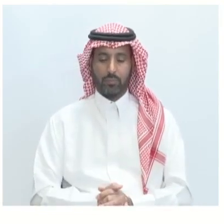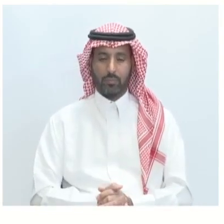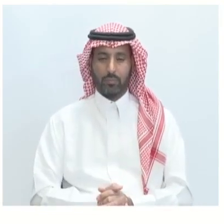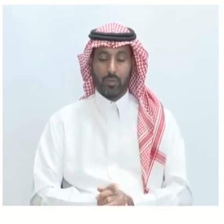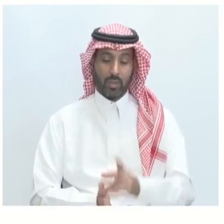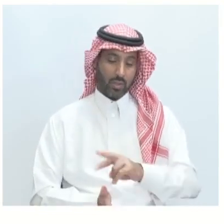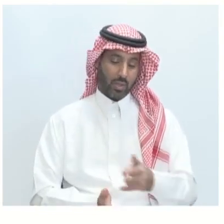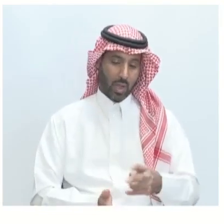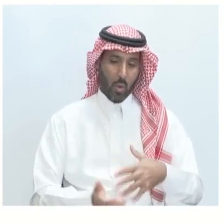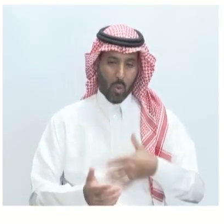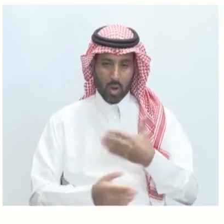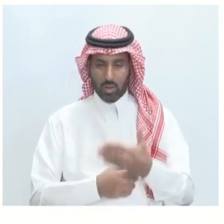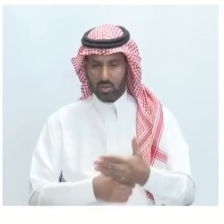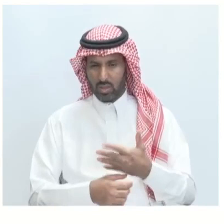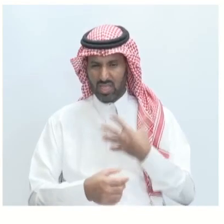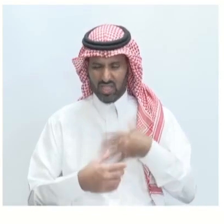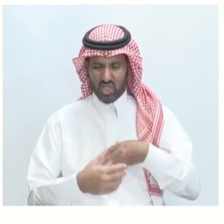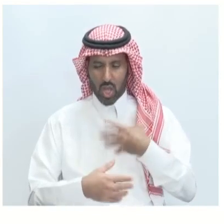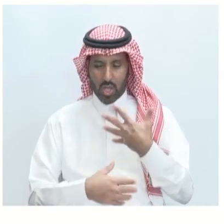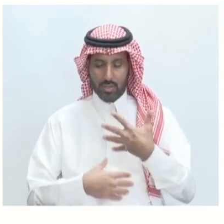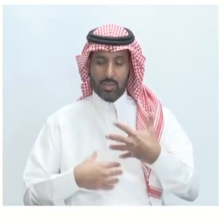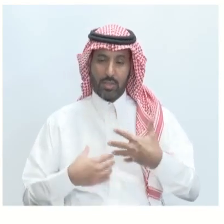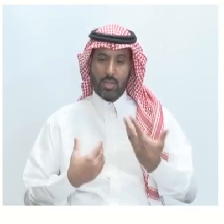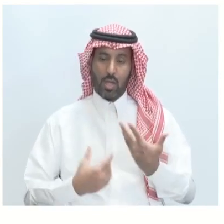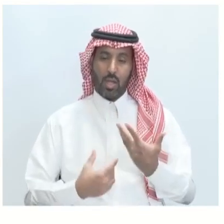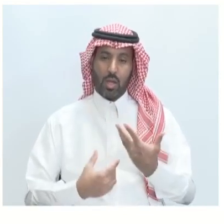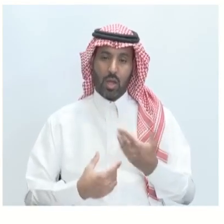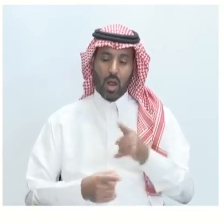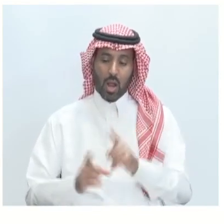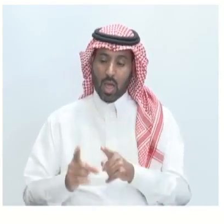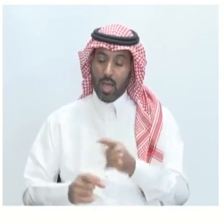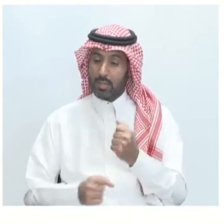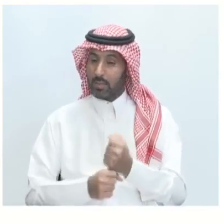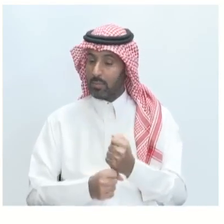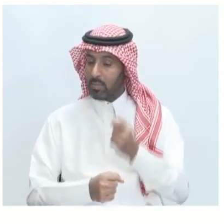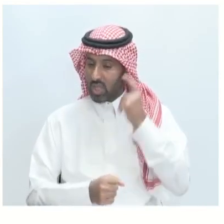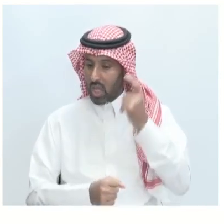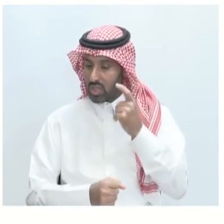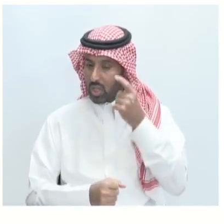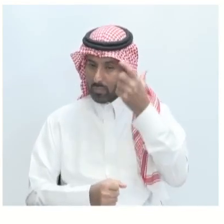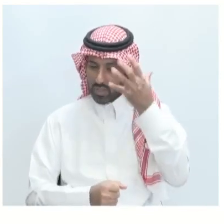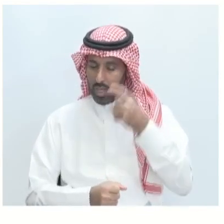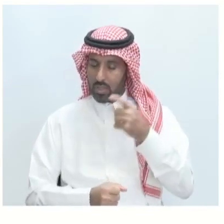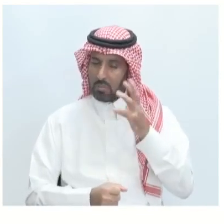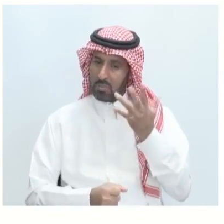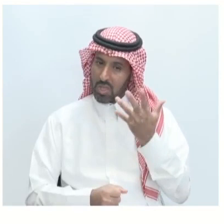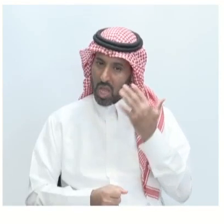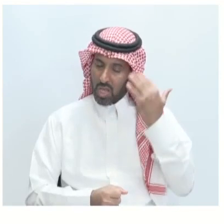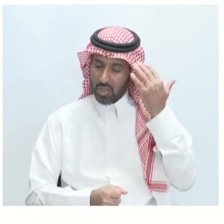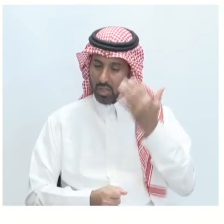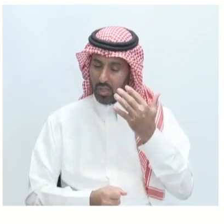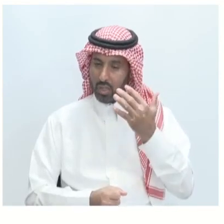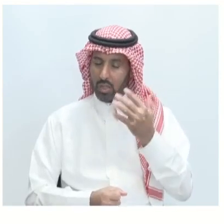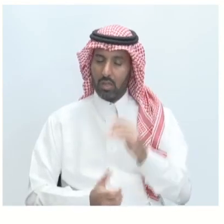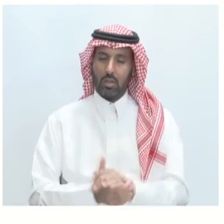تتحول الانفعالات وفقا للحاله المزاجيه التي يحكمها